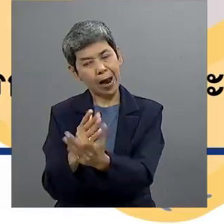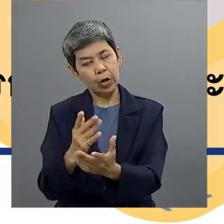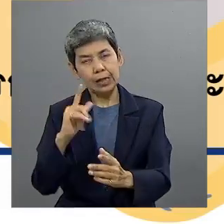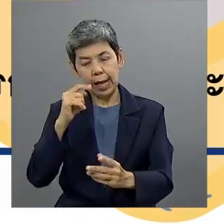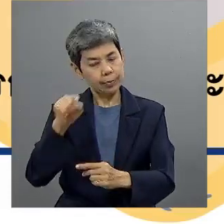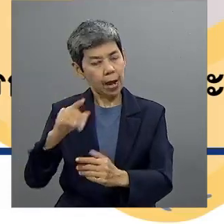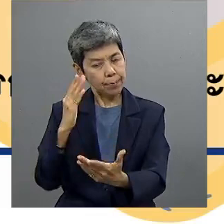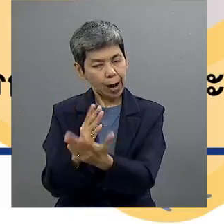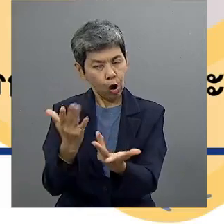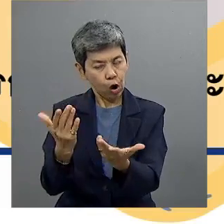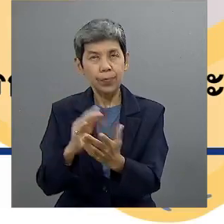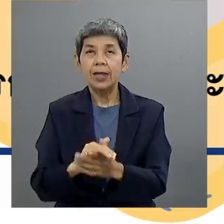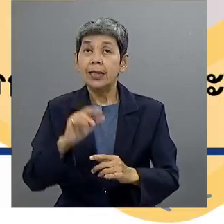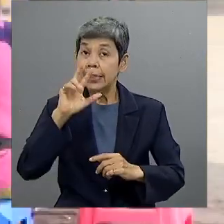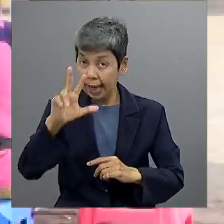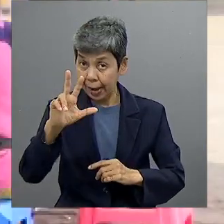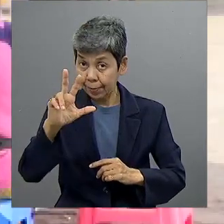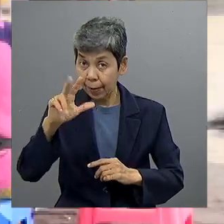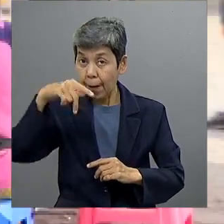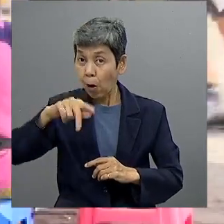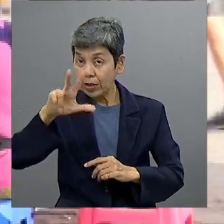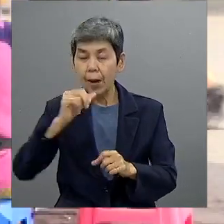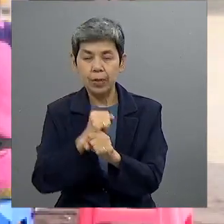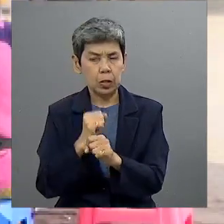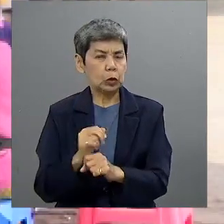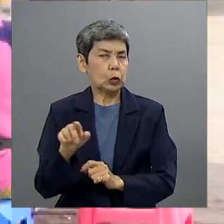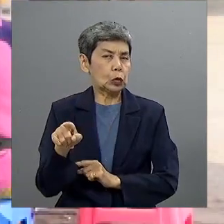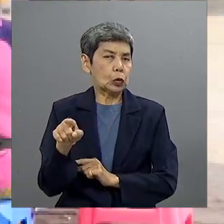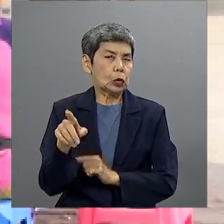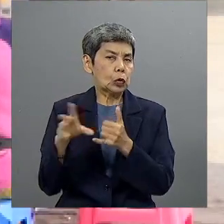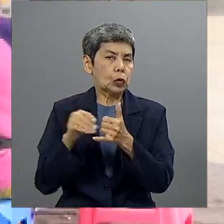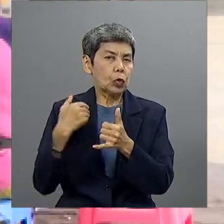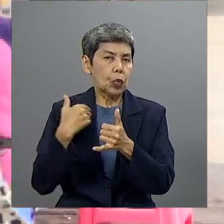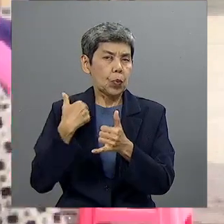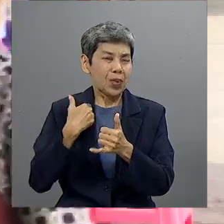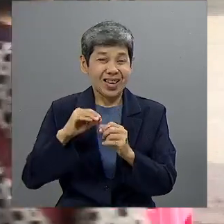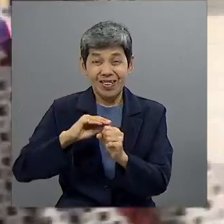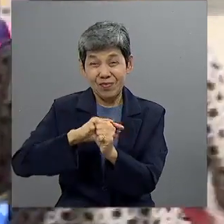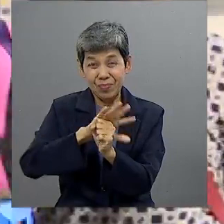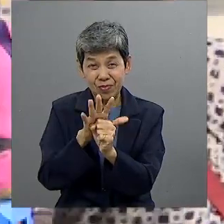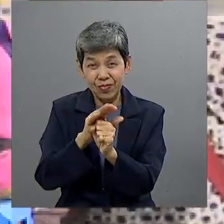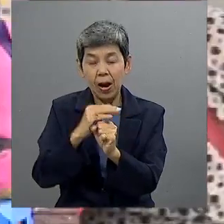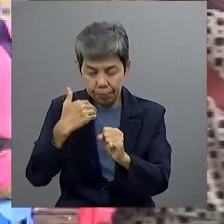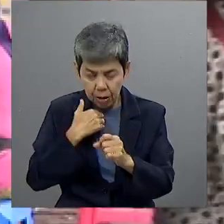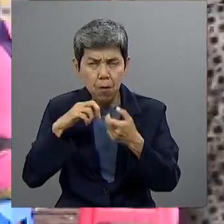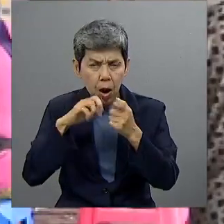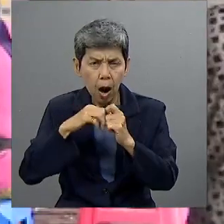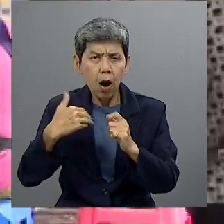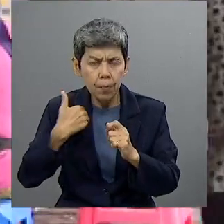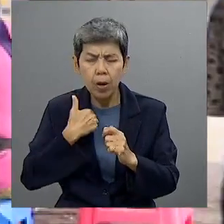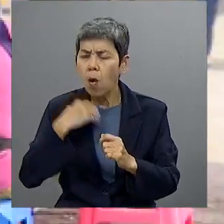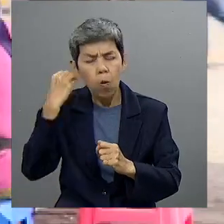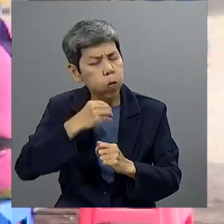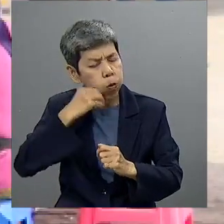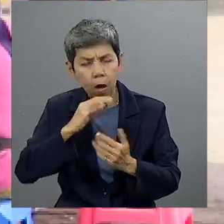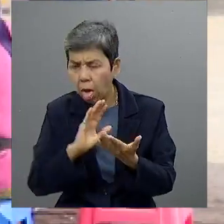แล้วก็พ.3 เนี่ยจะเป็นผู้ที่มีความเสี่ยงการแพร่ระบาดของโควิดเนี่ยมันก็มีบริบทหรือปัจจัยต่างๆที่เปลี่ยนแปลงตลอดเวลานะครับ